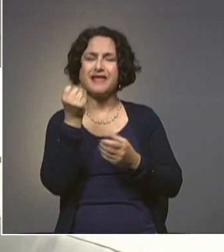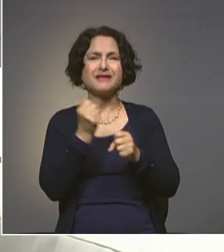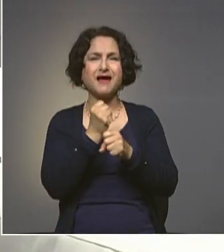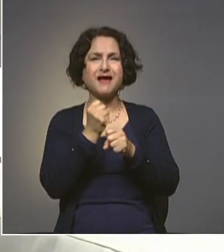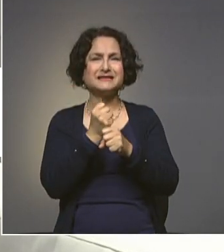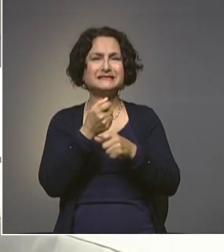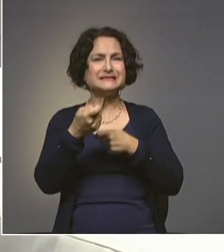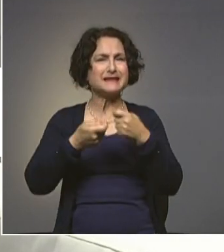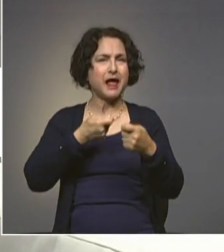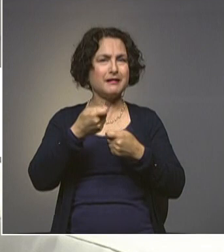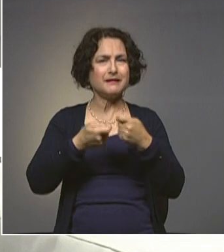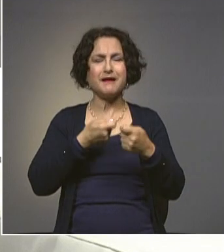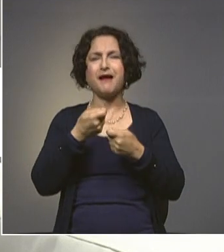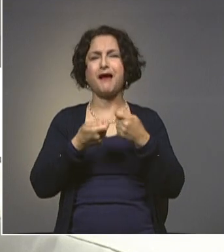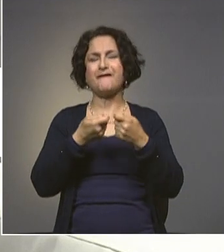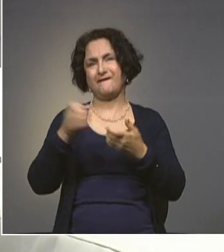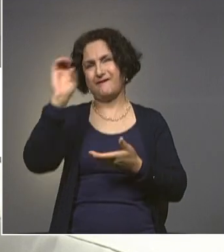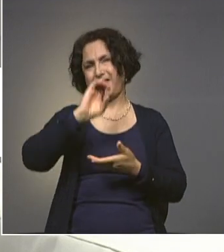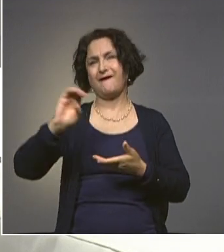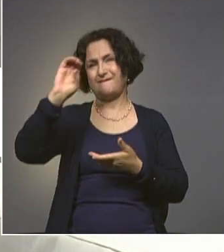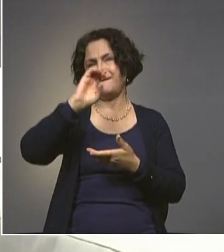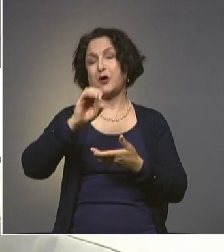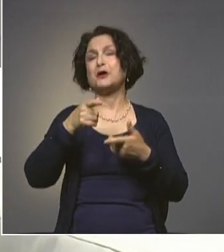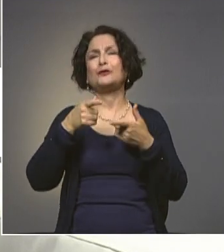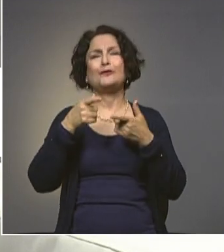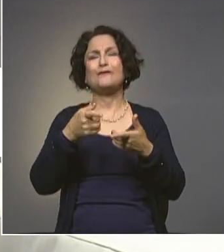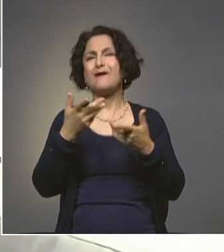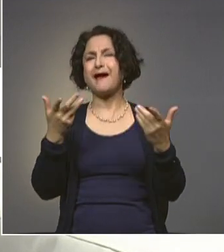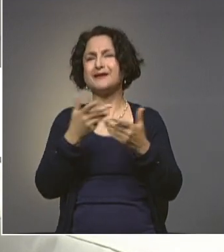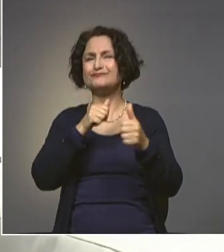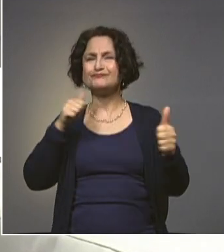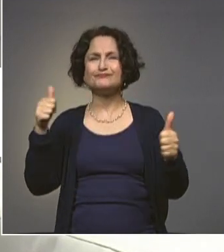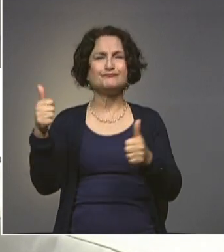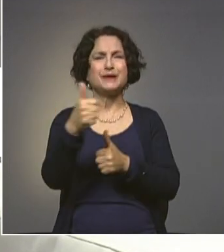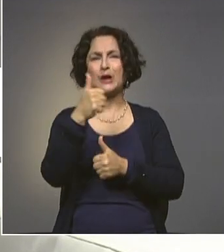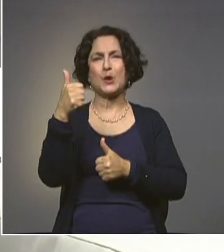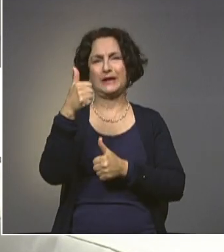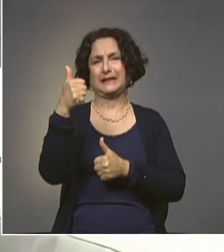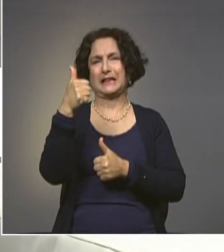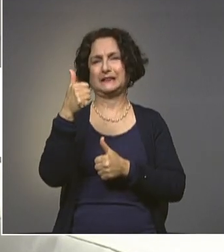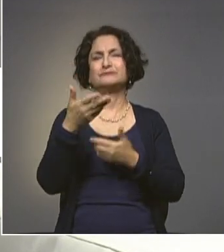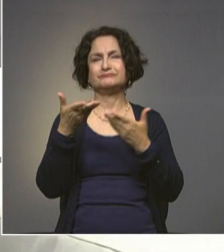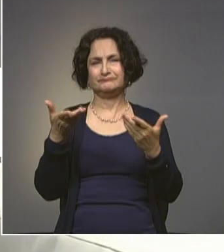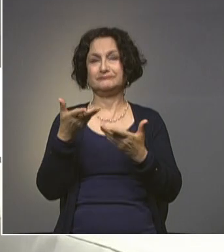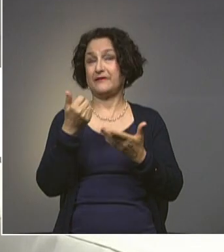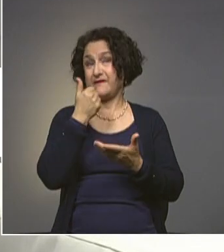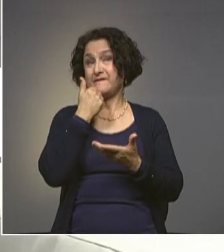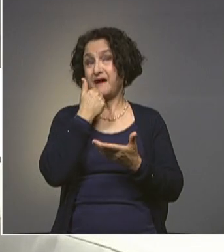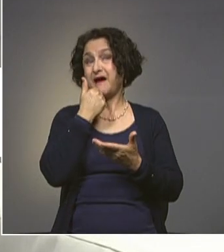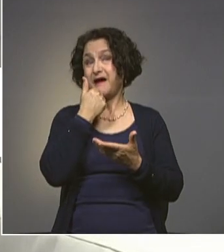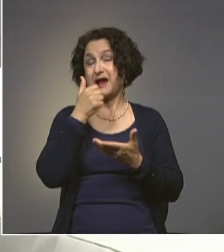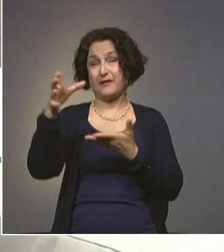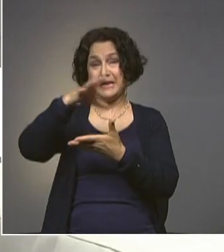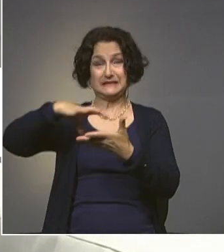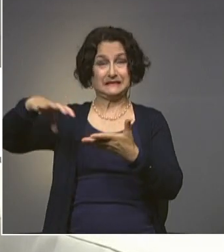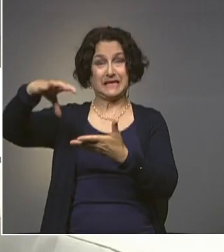Европа зелените технологии са приоритетни във всички сфери на икономиката, разбира се, но в аграрния